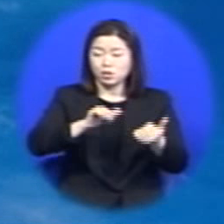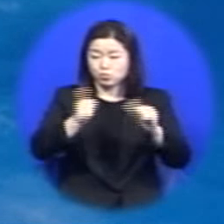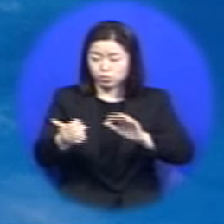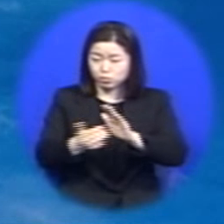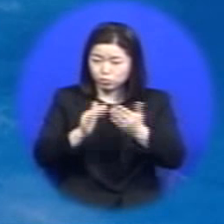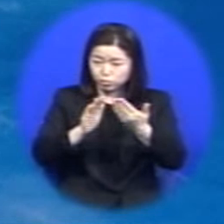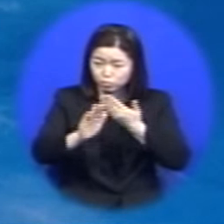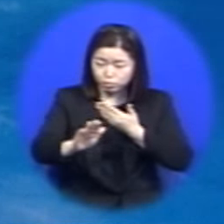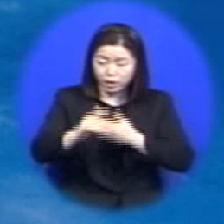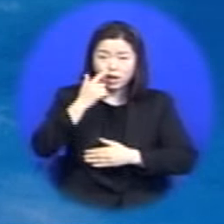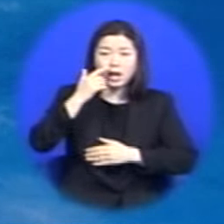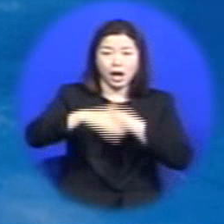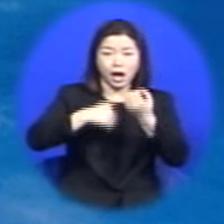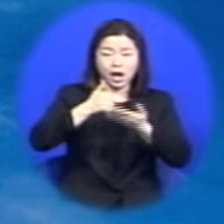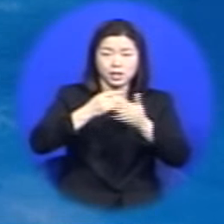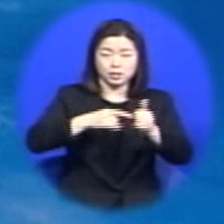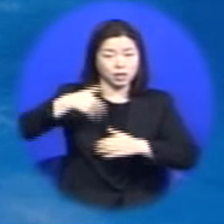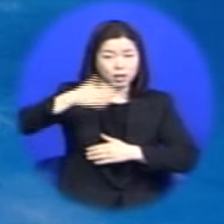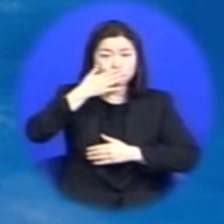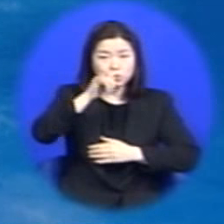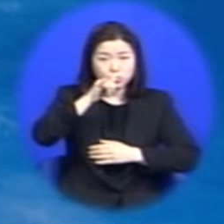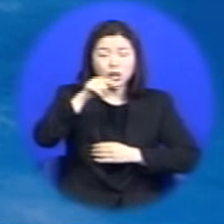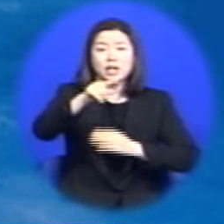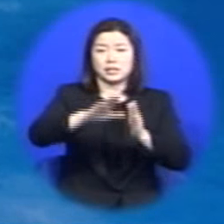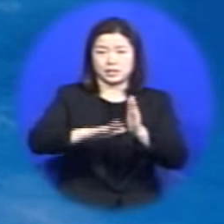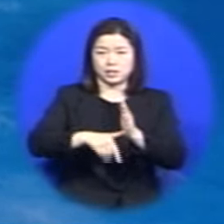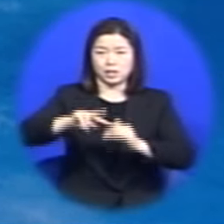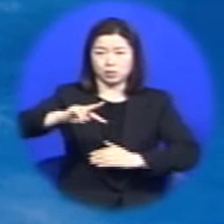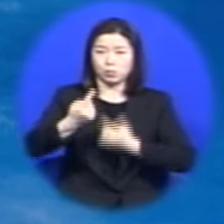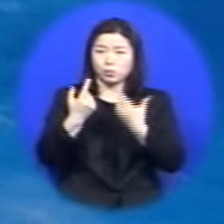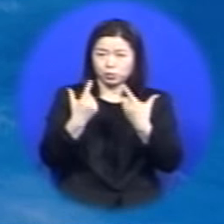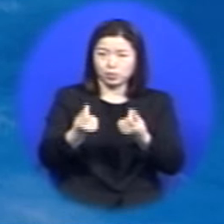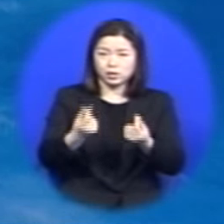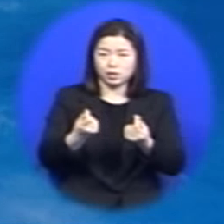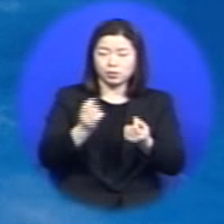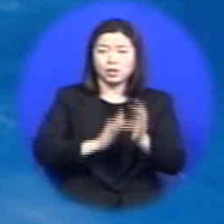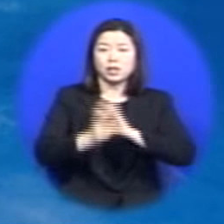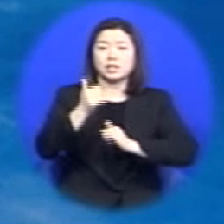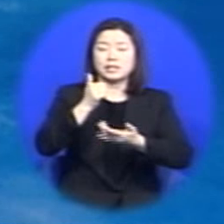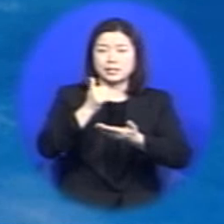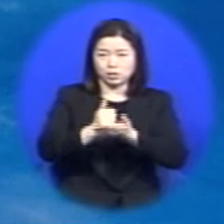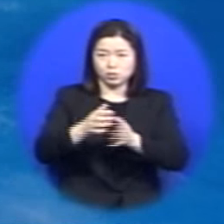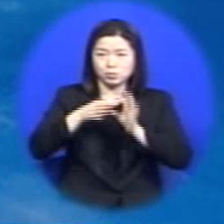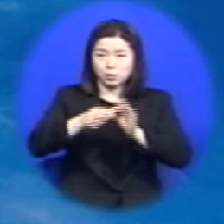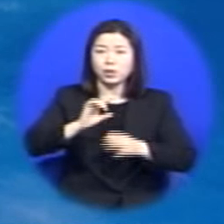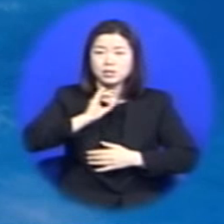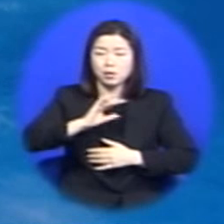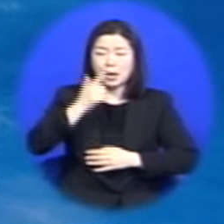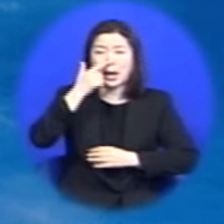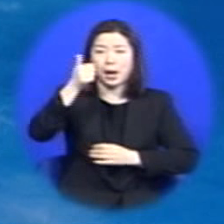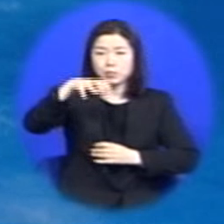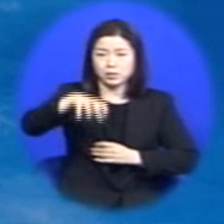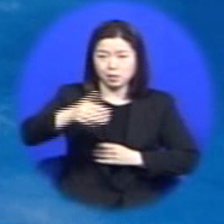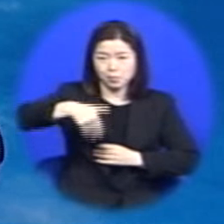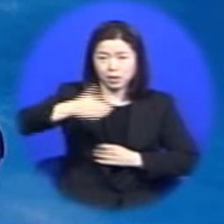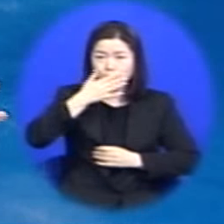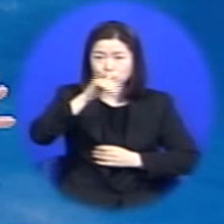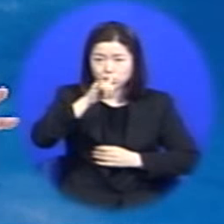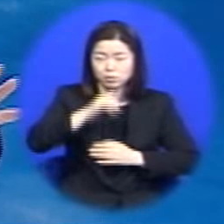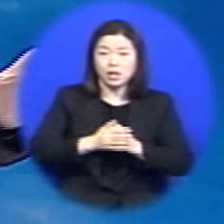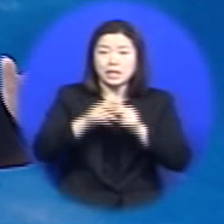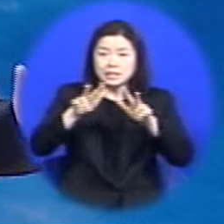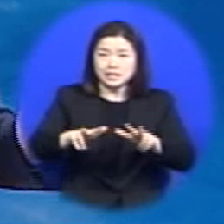갈 수 있어요. 그때도 마찬가지입니다. 예수님으로만 하나님 아버지께로 갑니다.